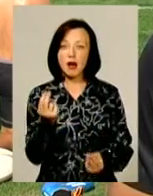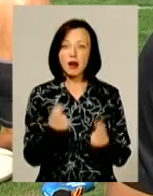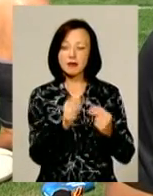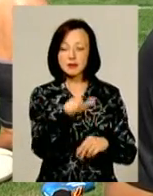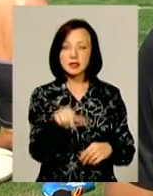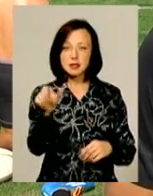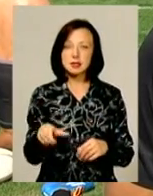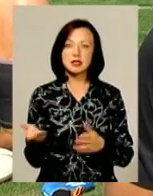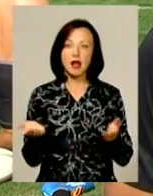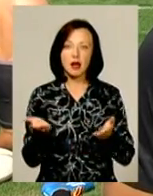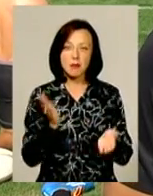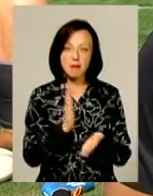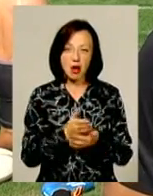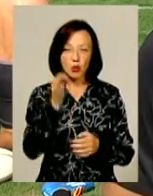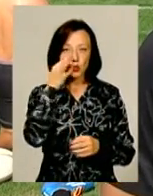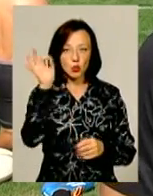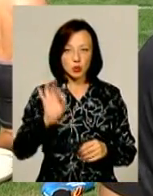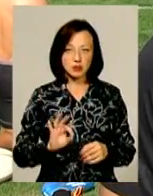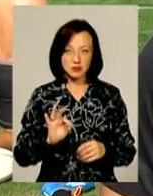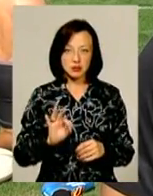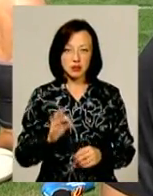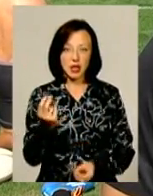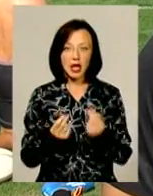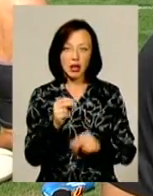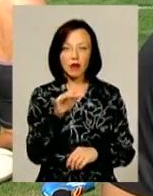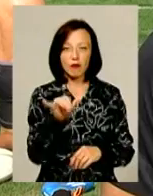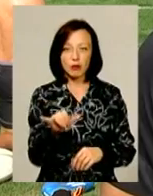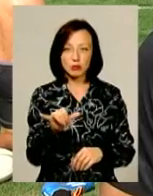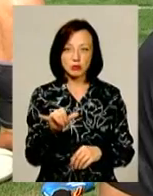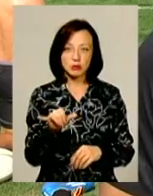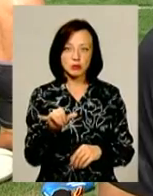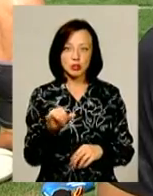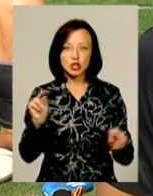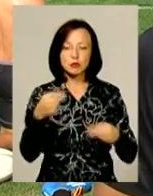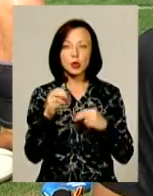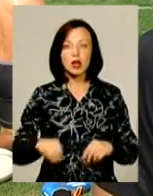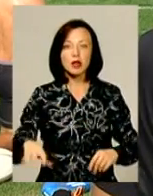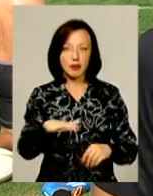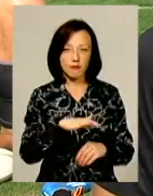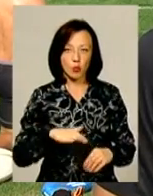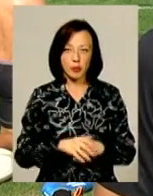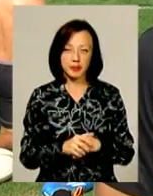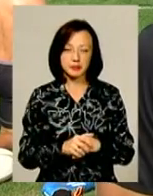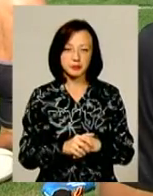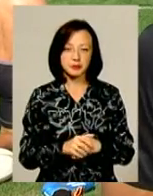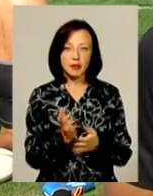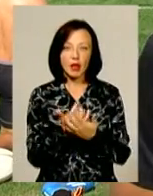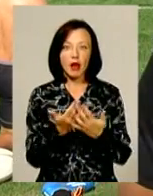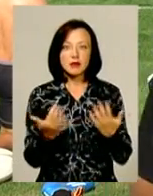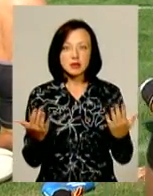котрі мають досвід в грі в чемпіонатах Європи, в